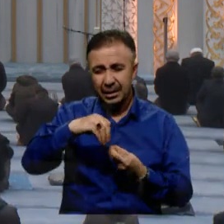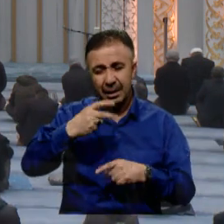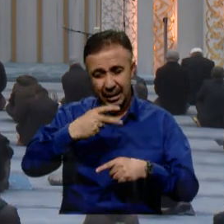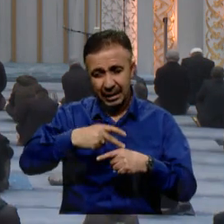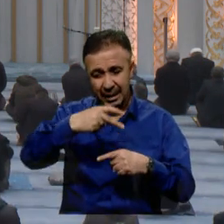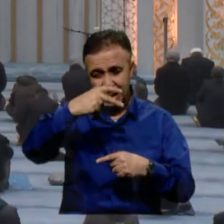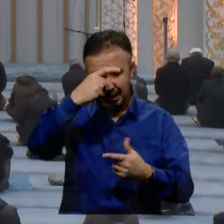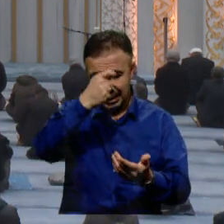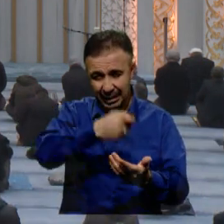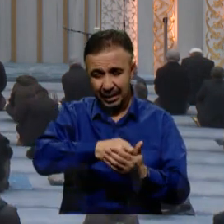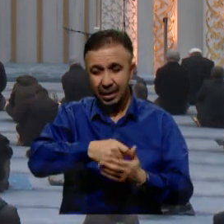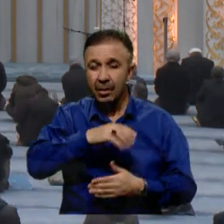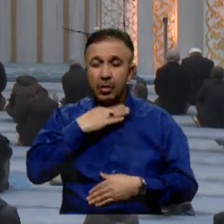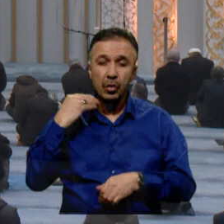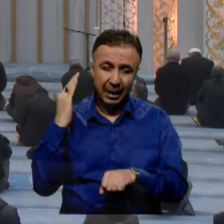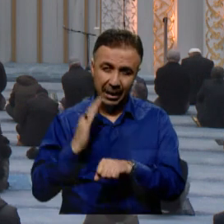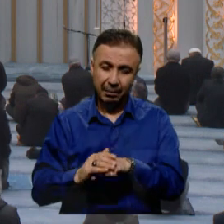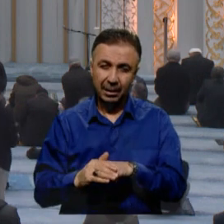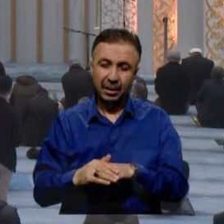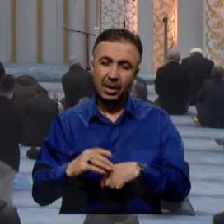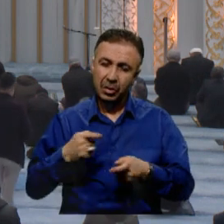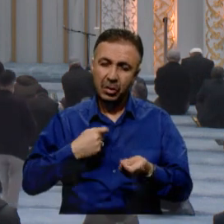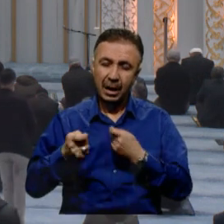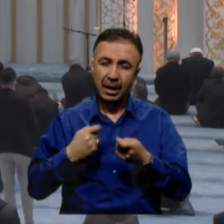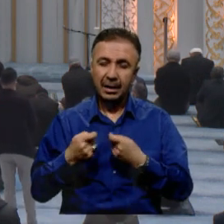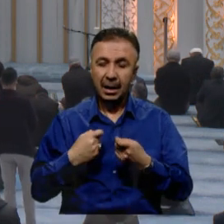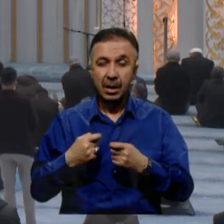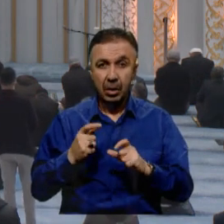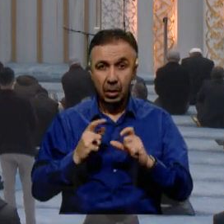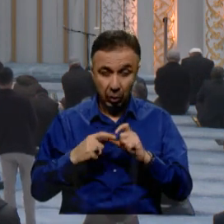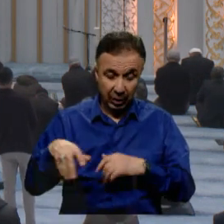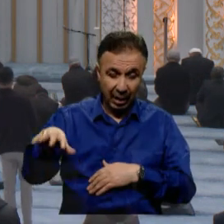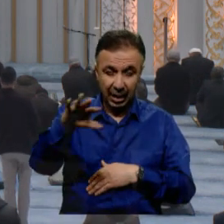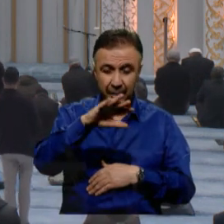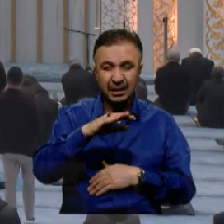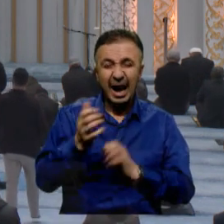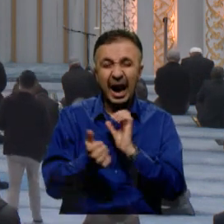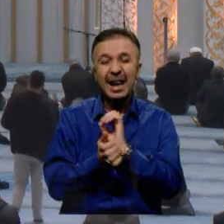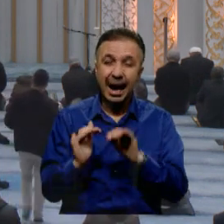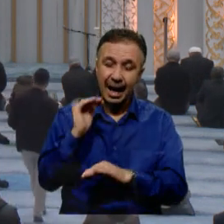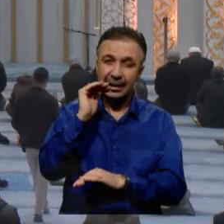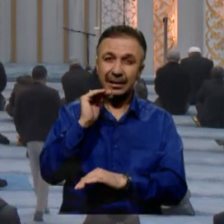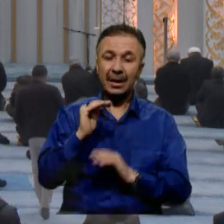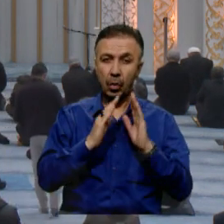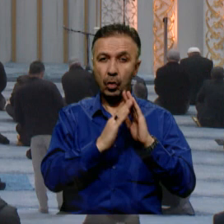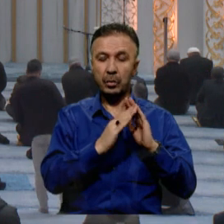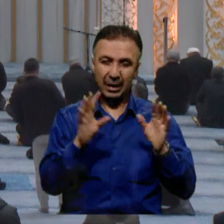alanında, ticaretimizde, sosyal hayatta, aile hayatında, komşuluk ilişkilerinde, hayatımızın her alanında değerli